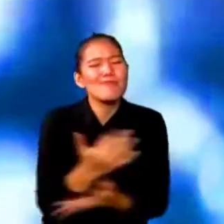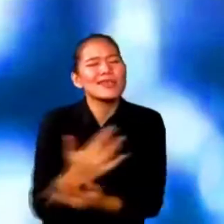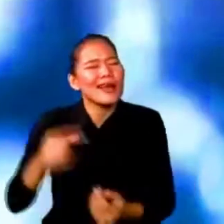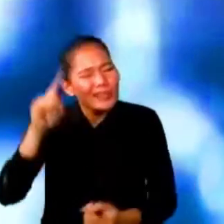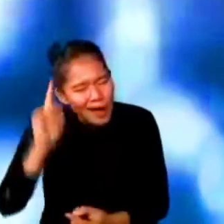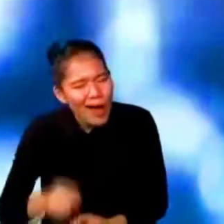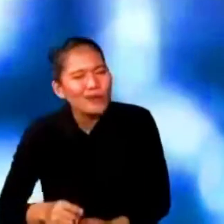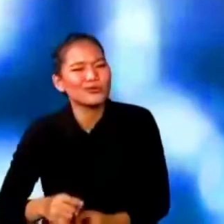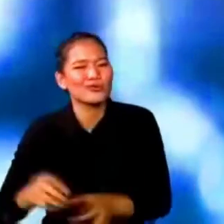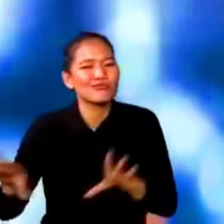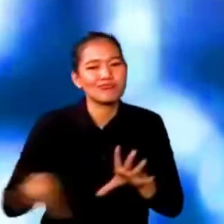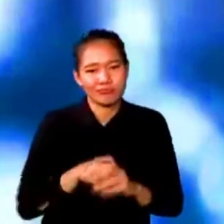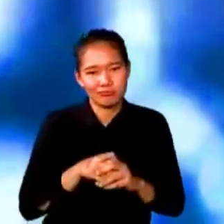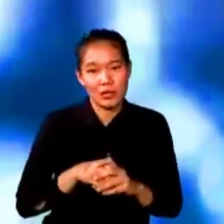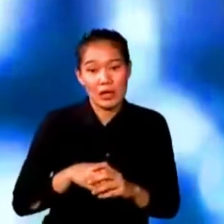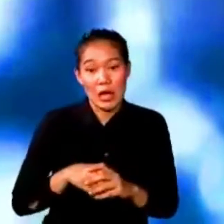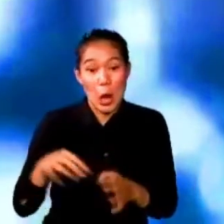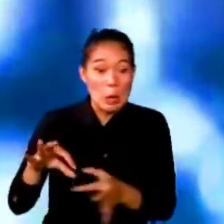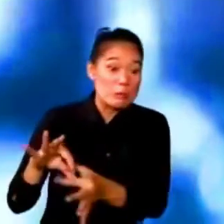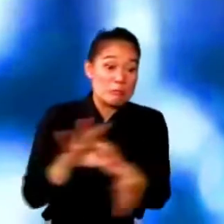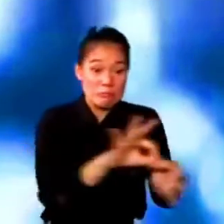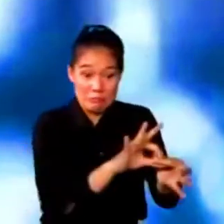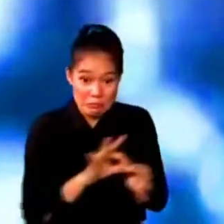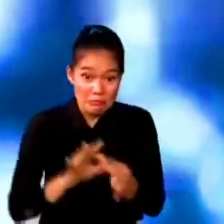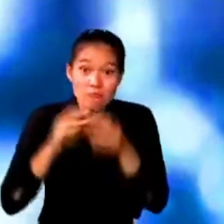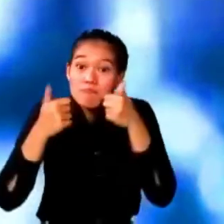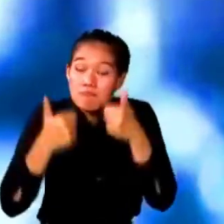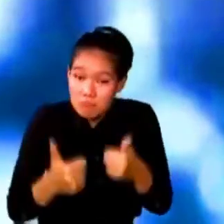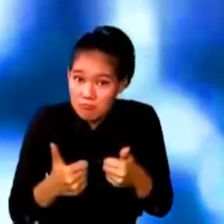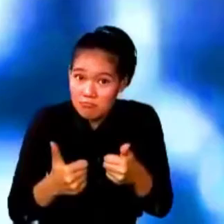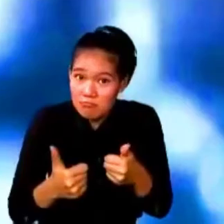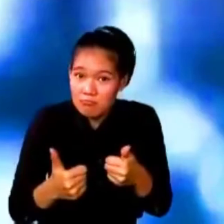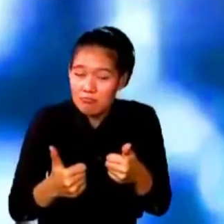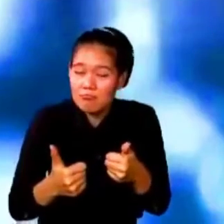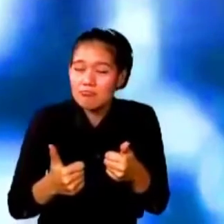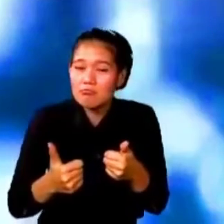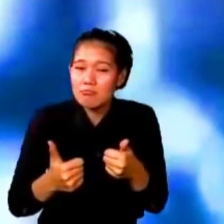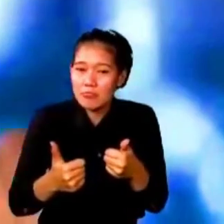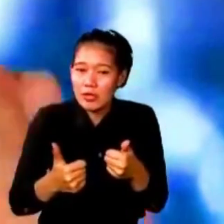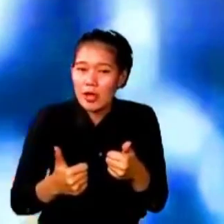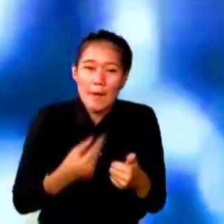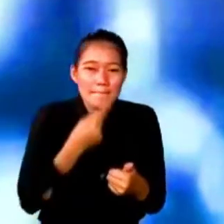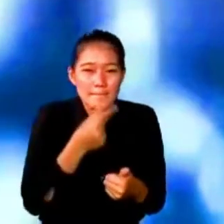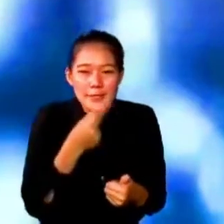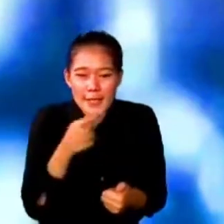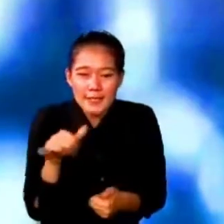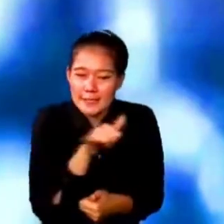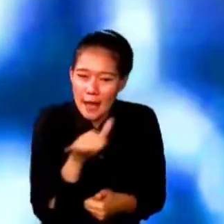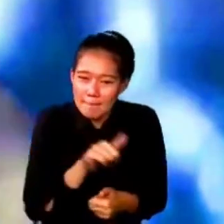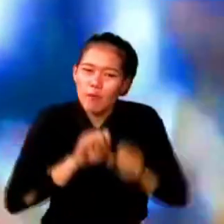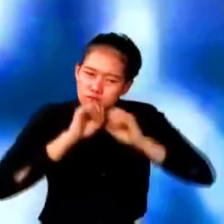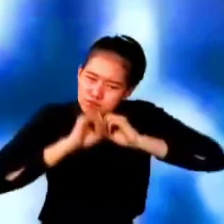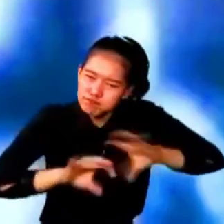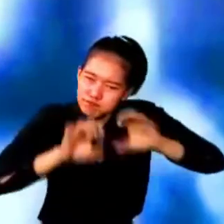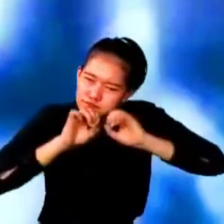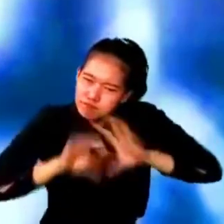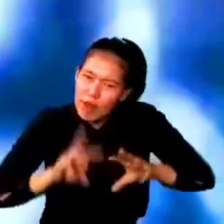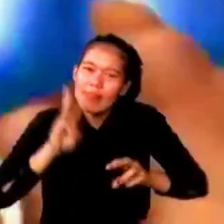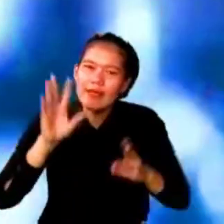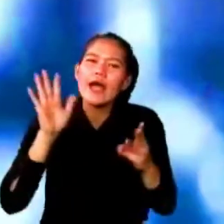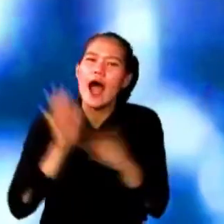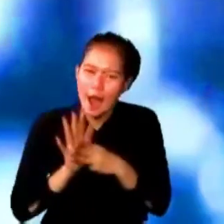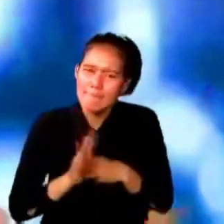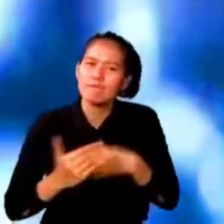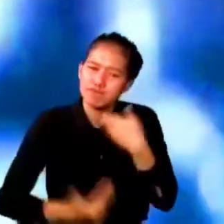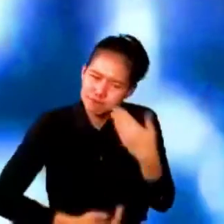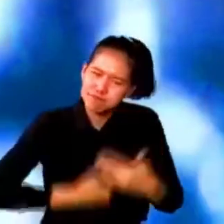mau kita bisa bergandeng tangan bersatu dari semua kalangan dengan abad pesan yang sama dan itu tiap hari